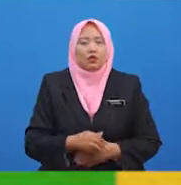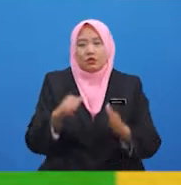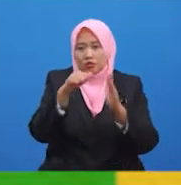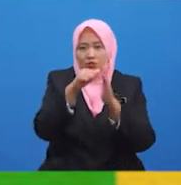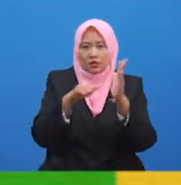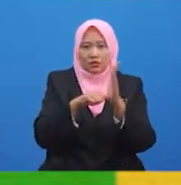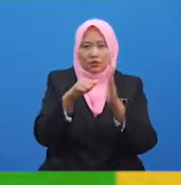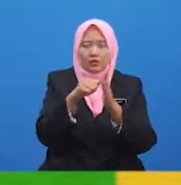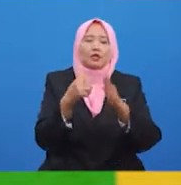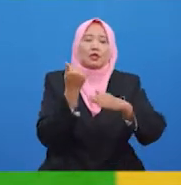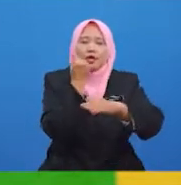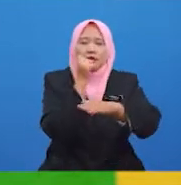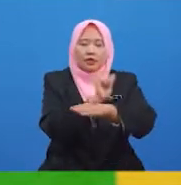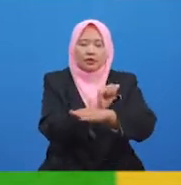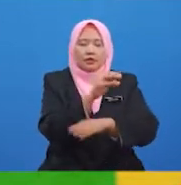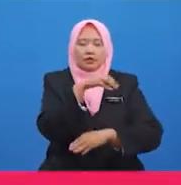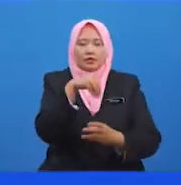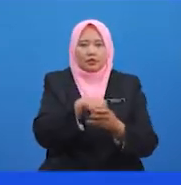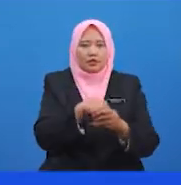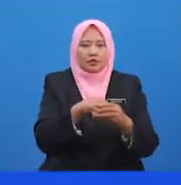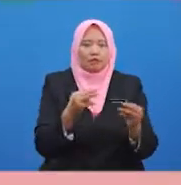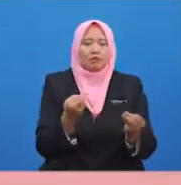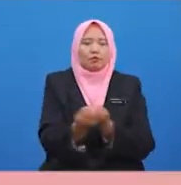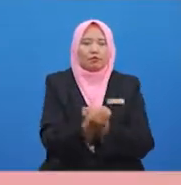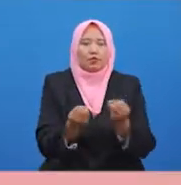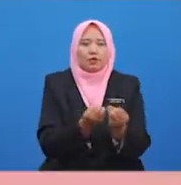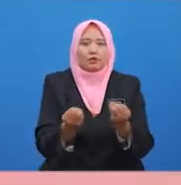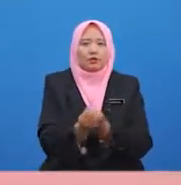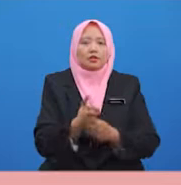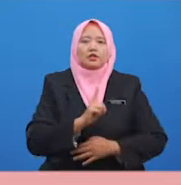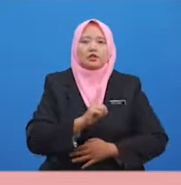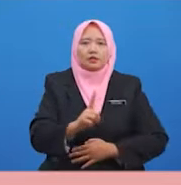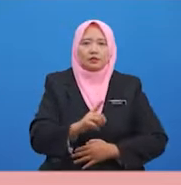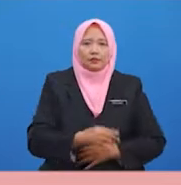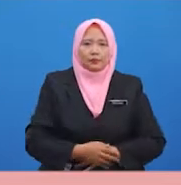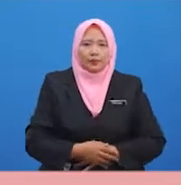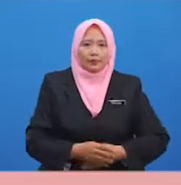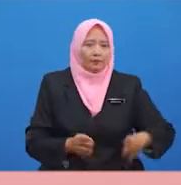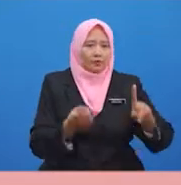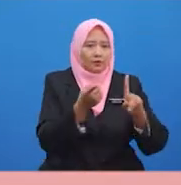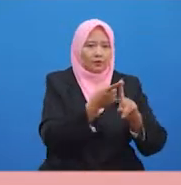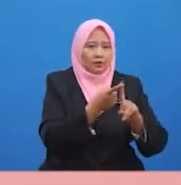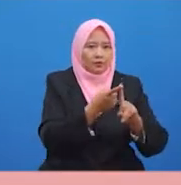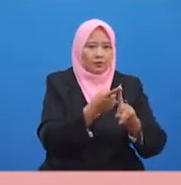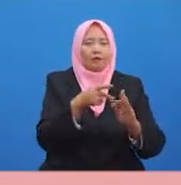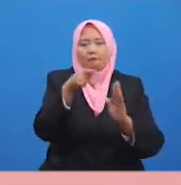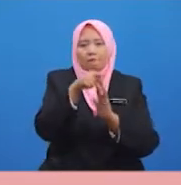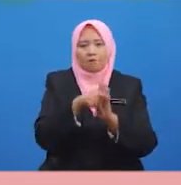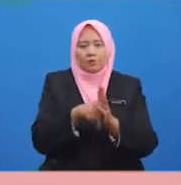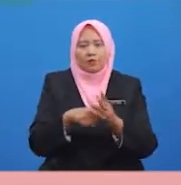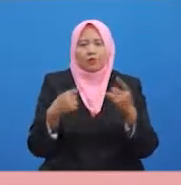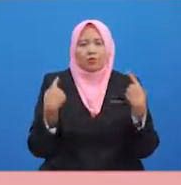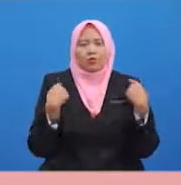akad dalam muamalah Islam. Pertama, syarat terhadap rukun penjual dan